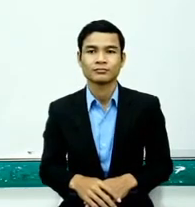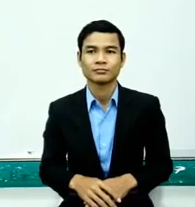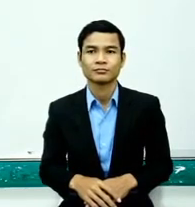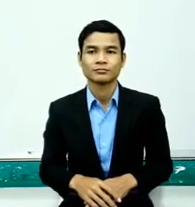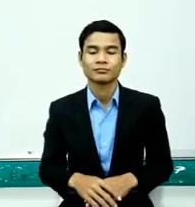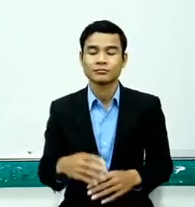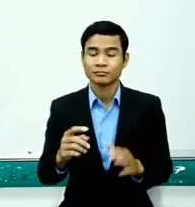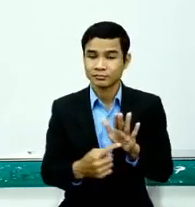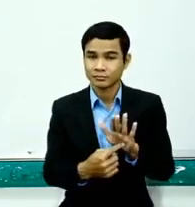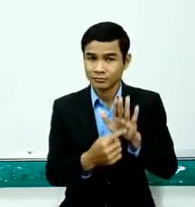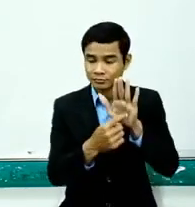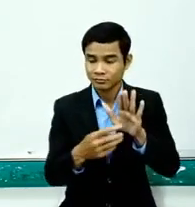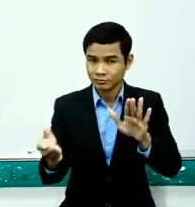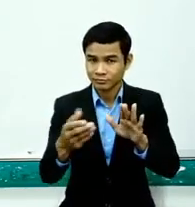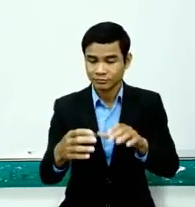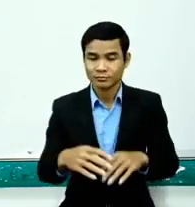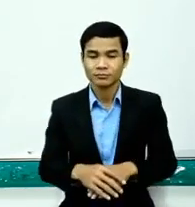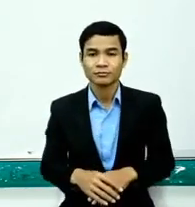Lực lãng.